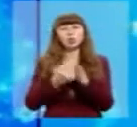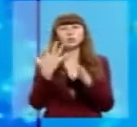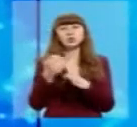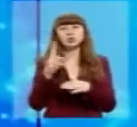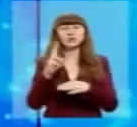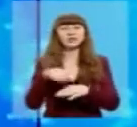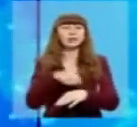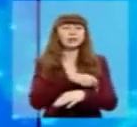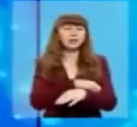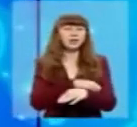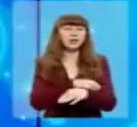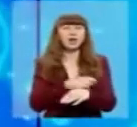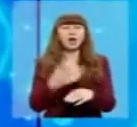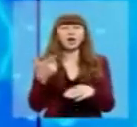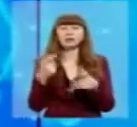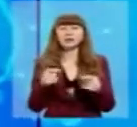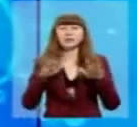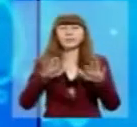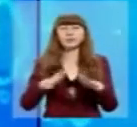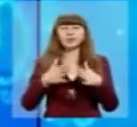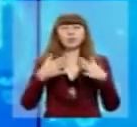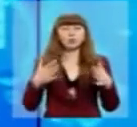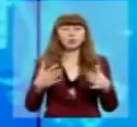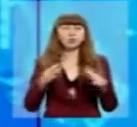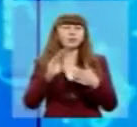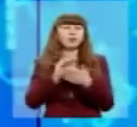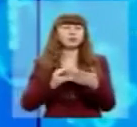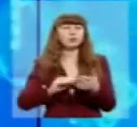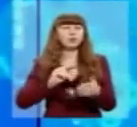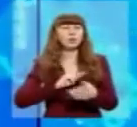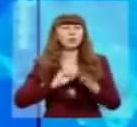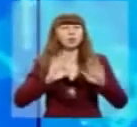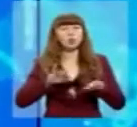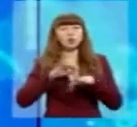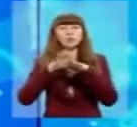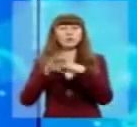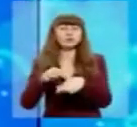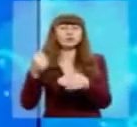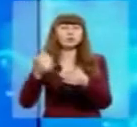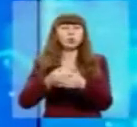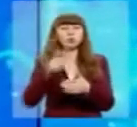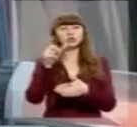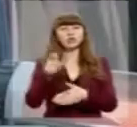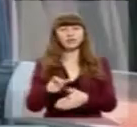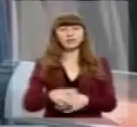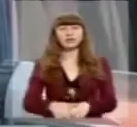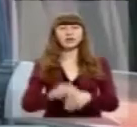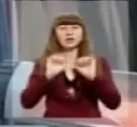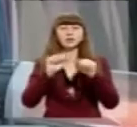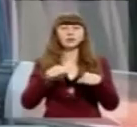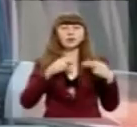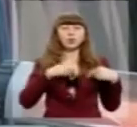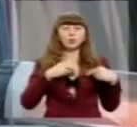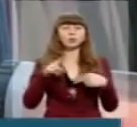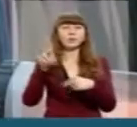При этом объекты с вышеуказанной площади продолжат работу только по принципу доставки до клиента. Разрешена деятельность